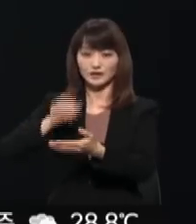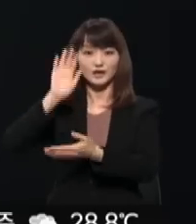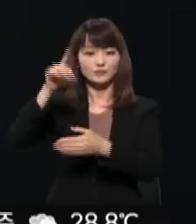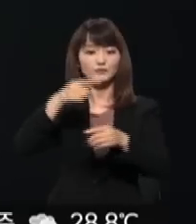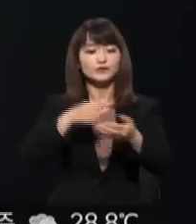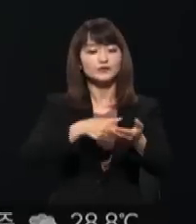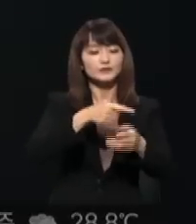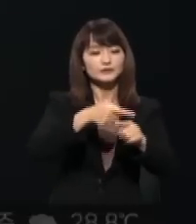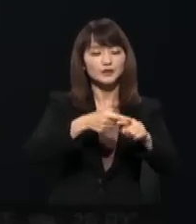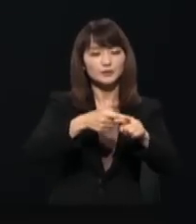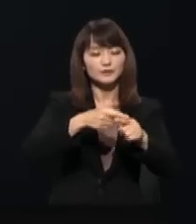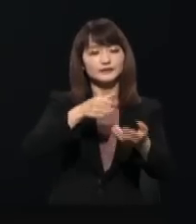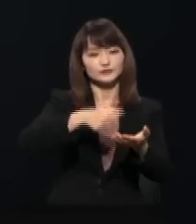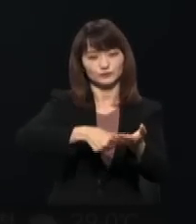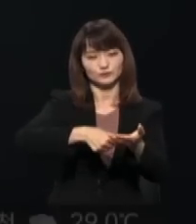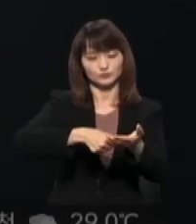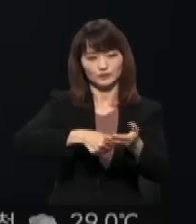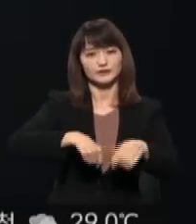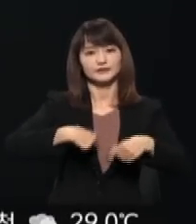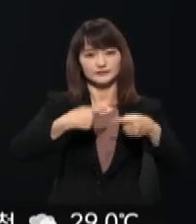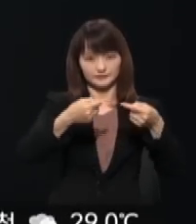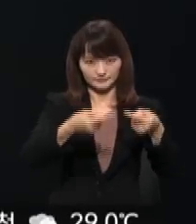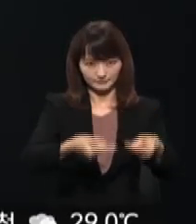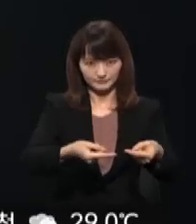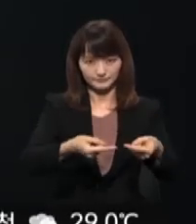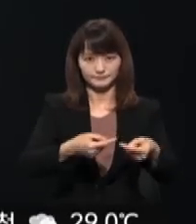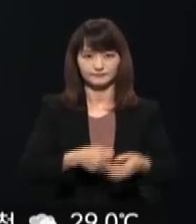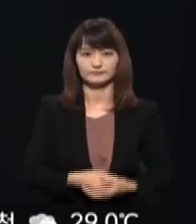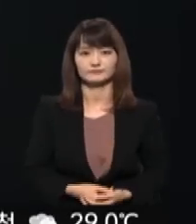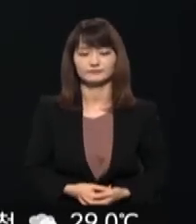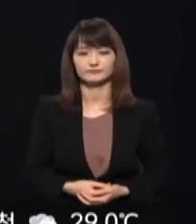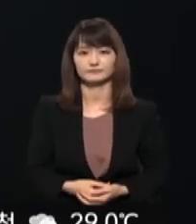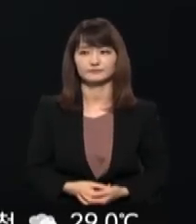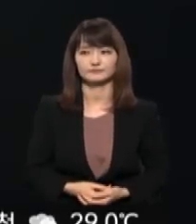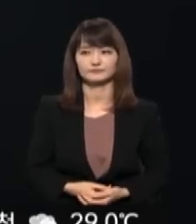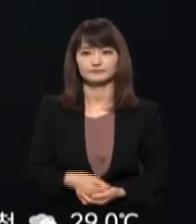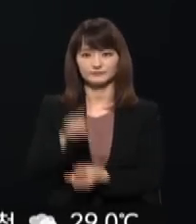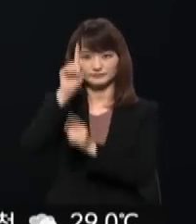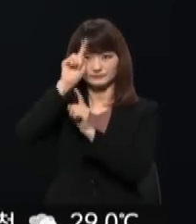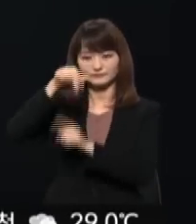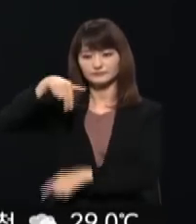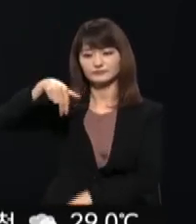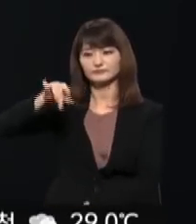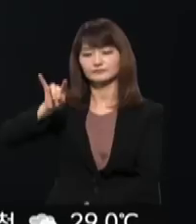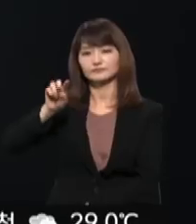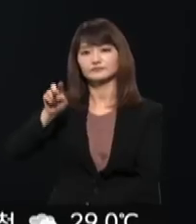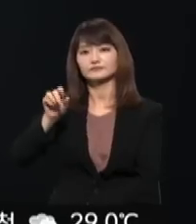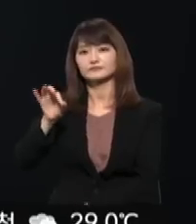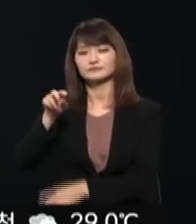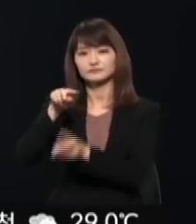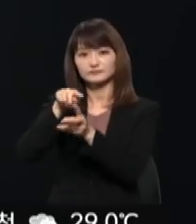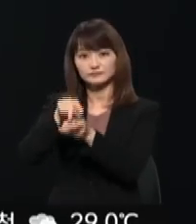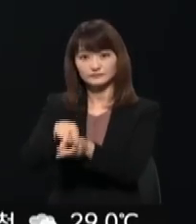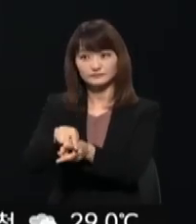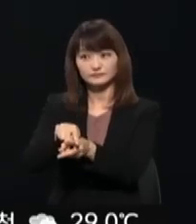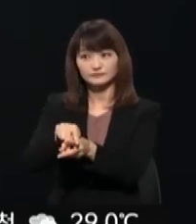있기 때문에 조금 더 가야 된다고 볼 수는 있죠 근데 여기서 이제 이재명 후보가 사실